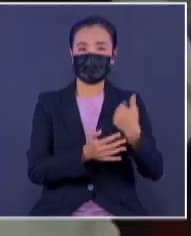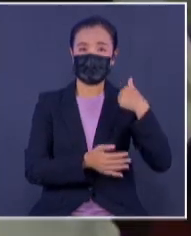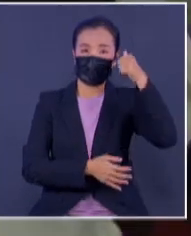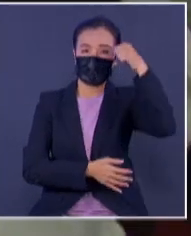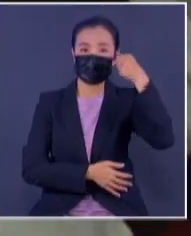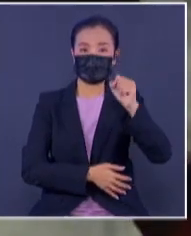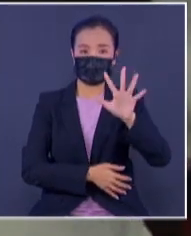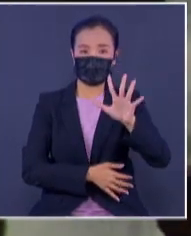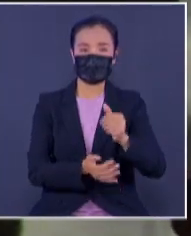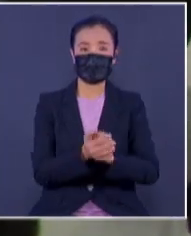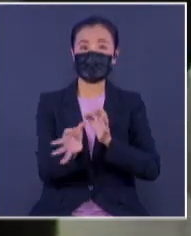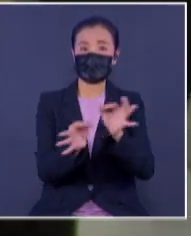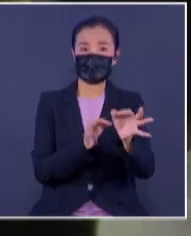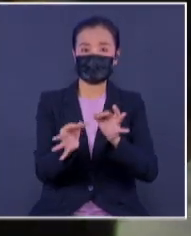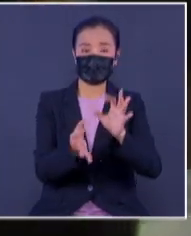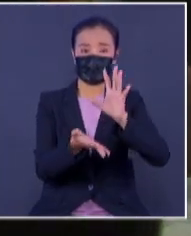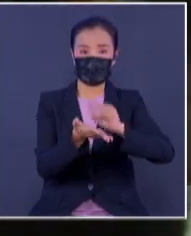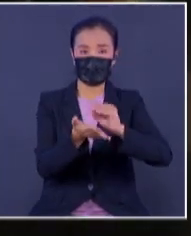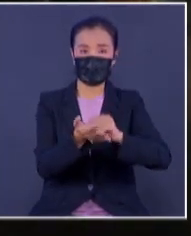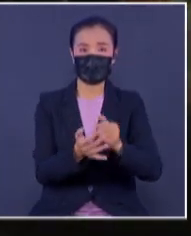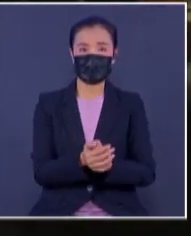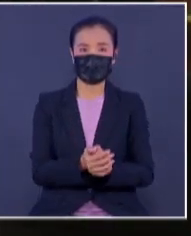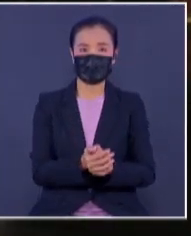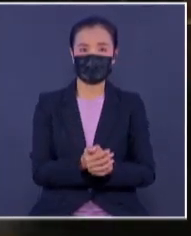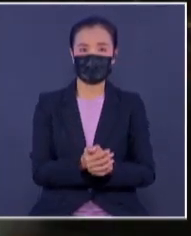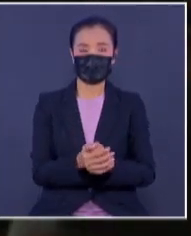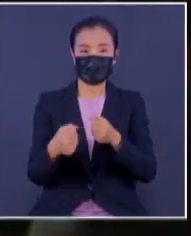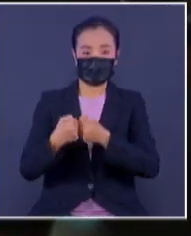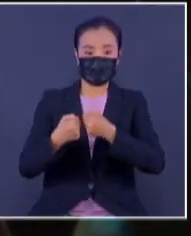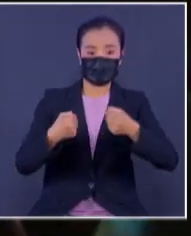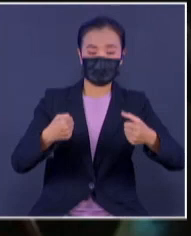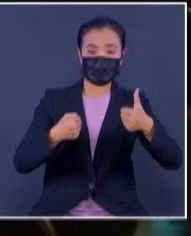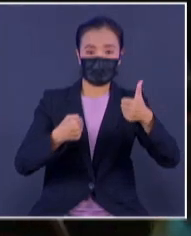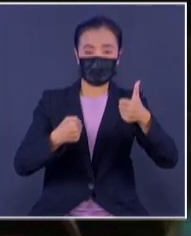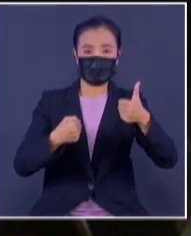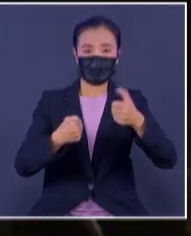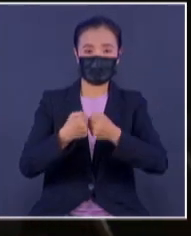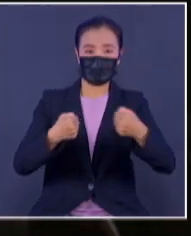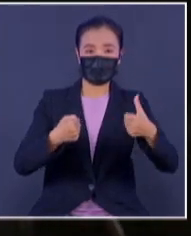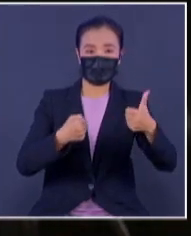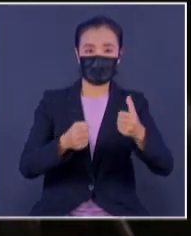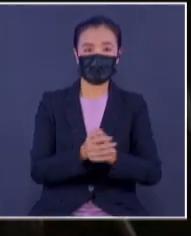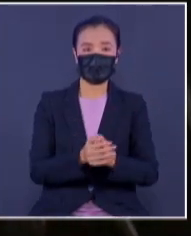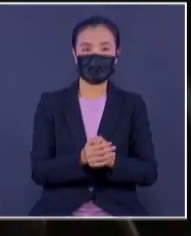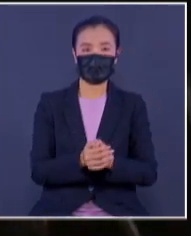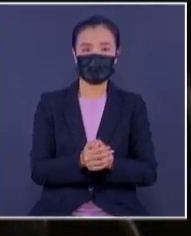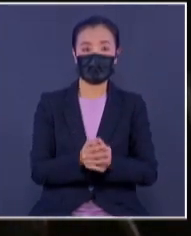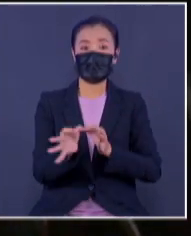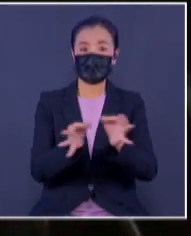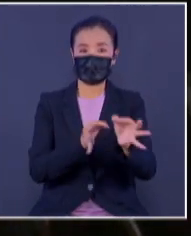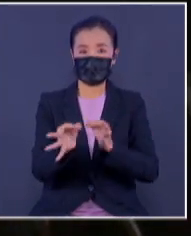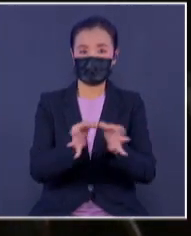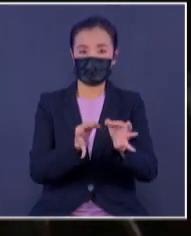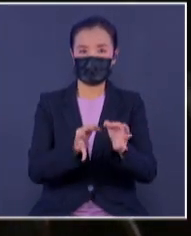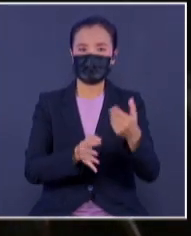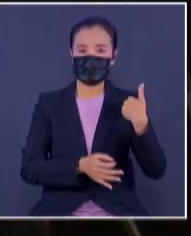15วันให้เข้ามาชี้แจงข้อกล่าวหาแต่ก็สามารถขยายระยะเวลาตรงนี้ออกไปได้นะครับซึ่งพลเอกปรีชาถ้าเข้ามาชี้แจงแล้ว